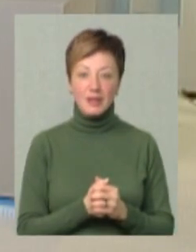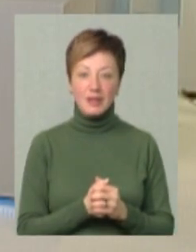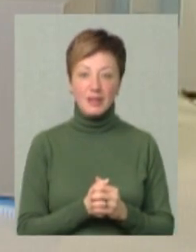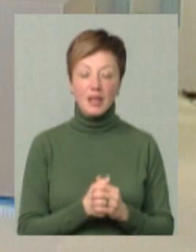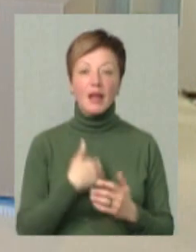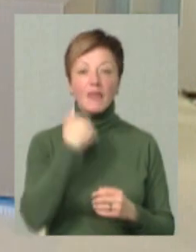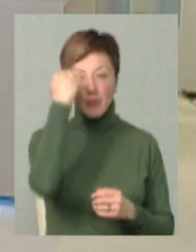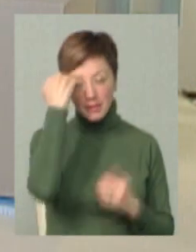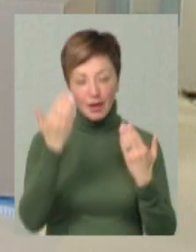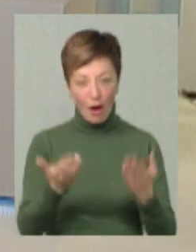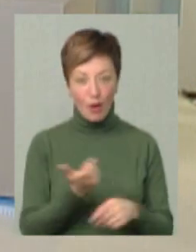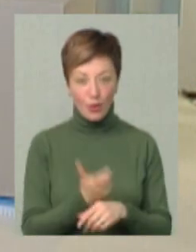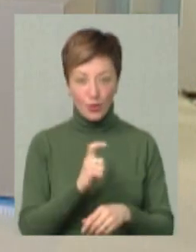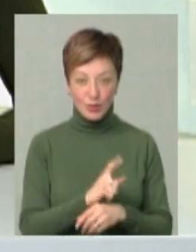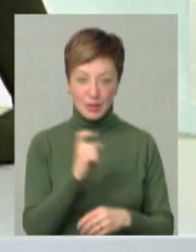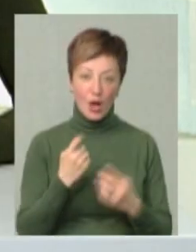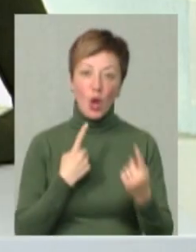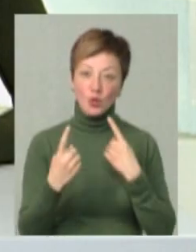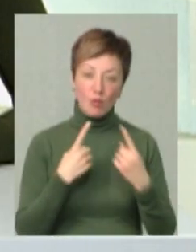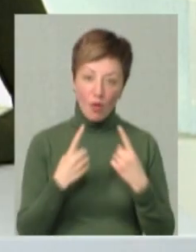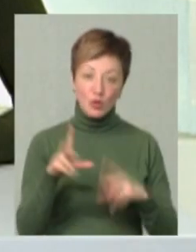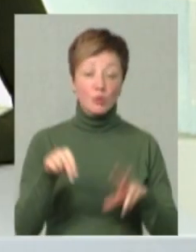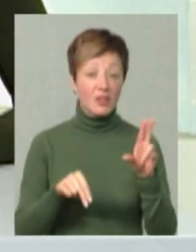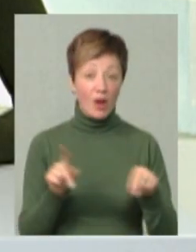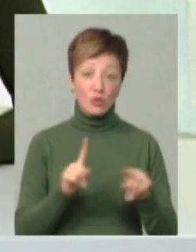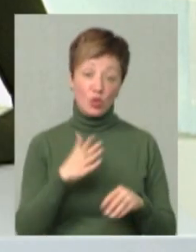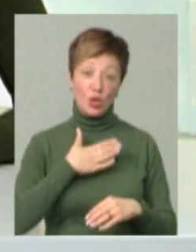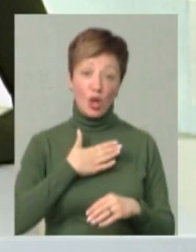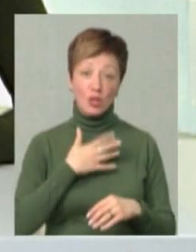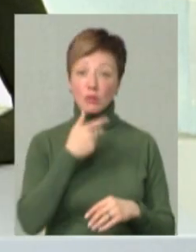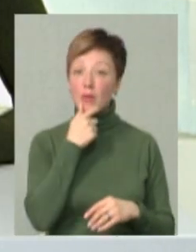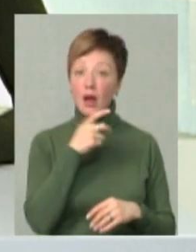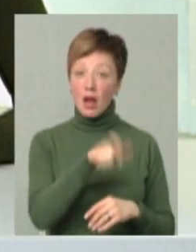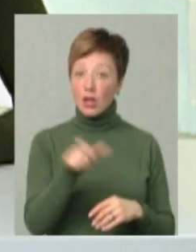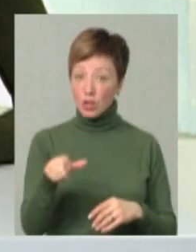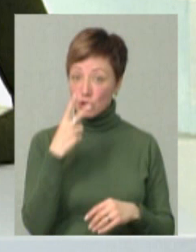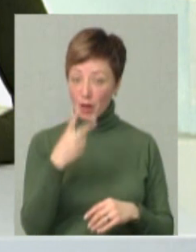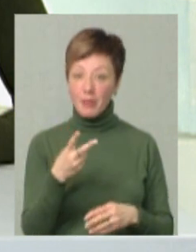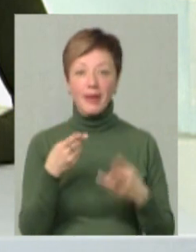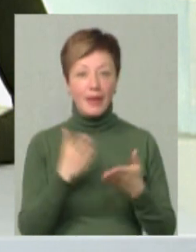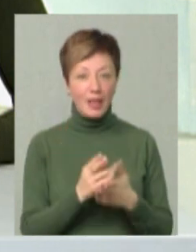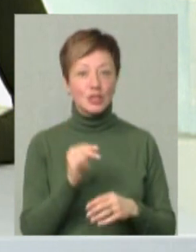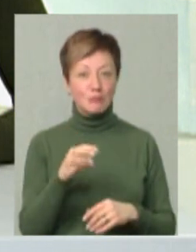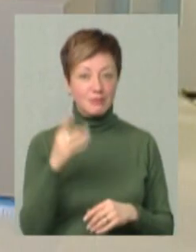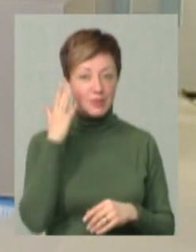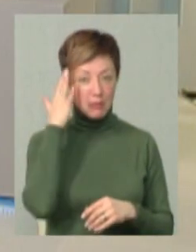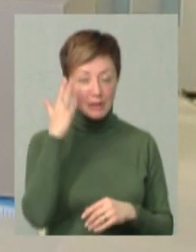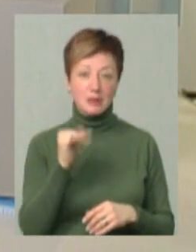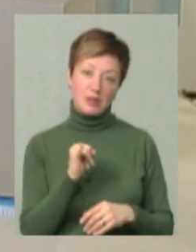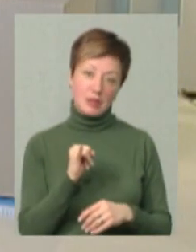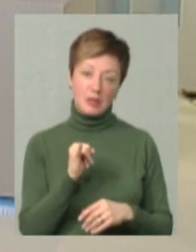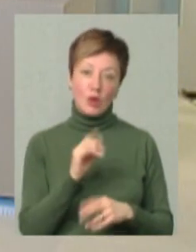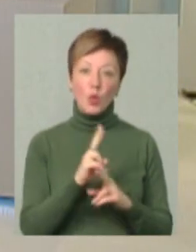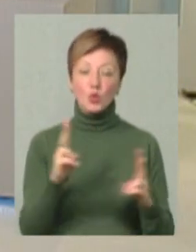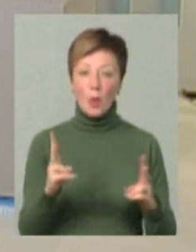Так. Я вам дуже дякую за розмову. Сподіваюся, що нашим глядачам є над чим замислитися, а надто